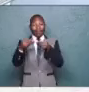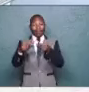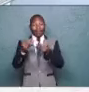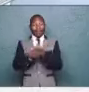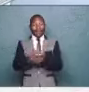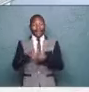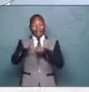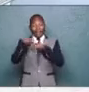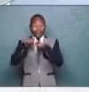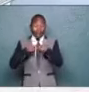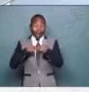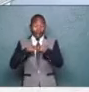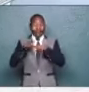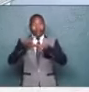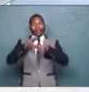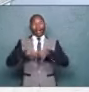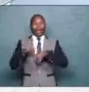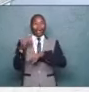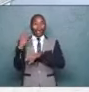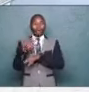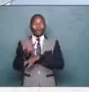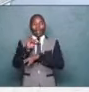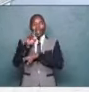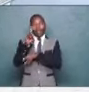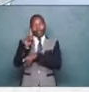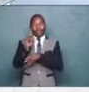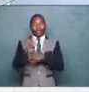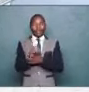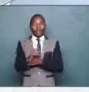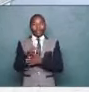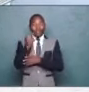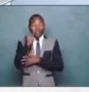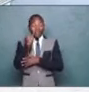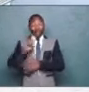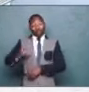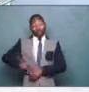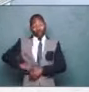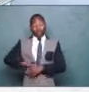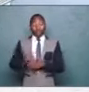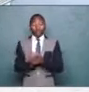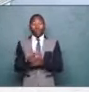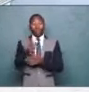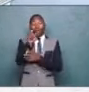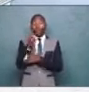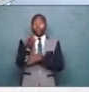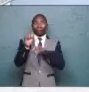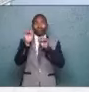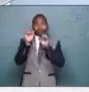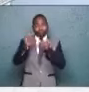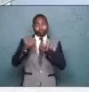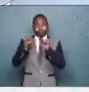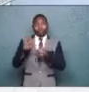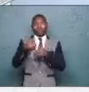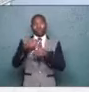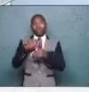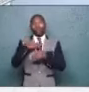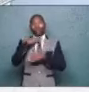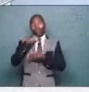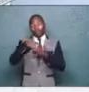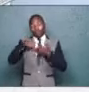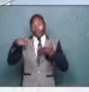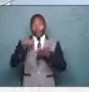limaperekanso pepala limene limakhala ndi nambala ya unzika ngati lakhutitsidwa kuti munthuyo ndovomerezeka